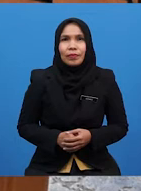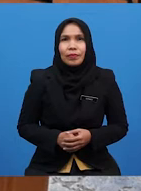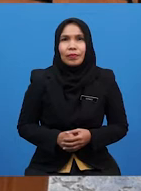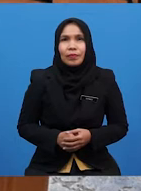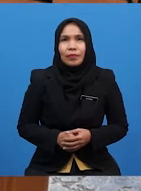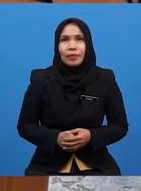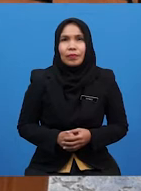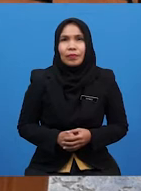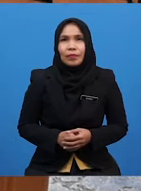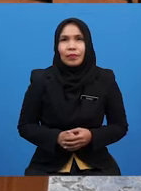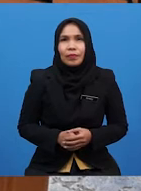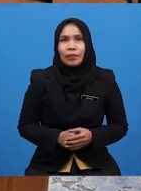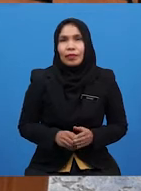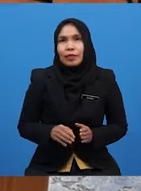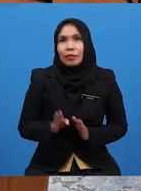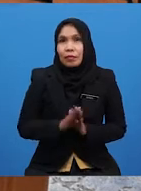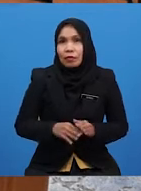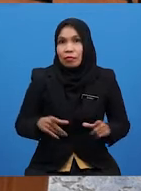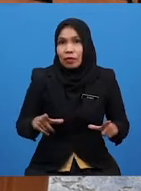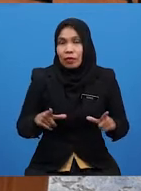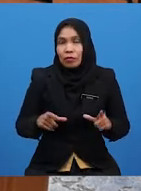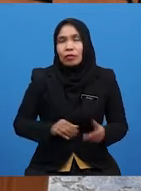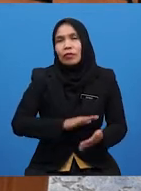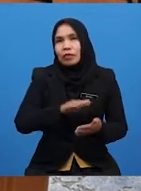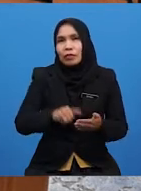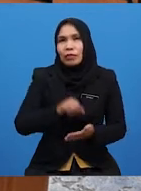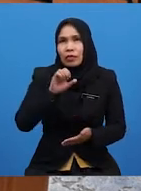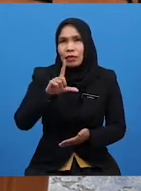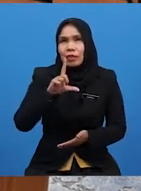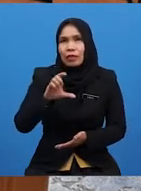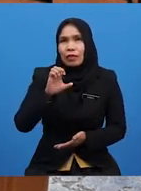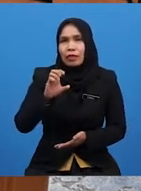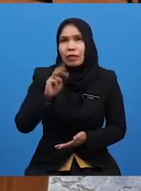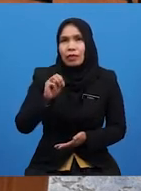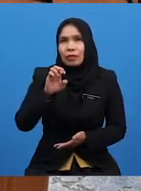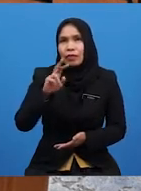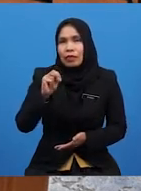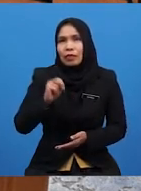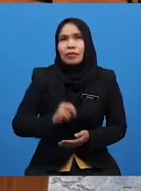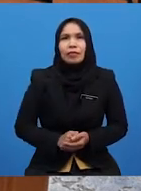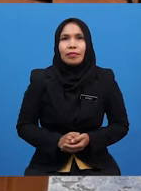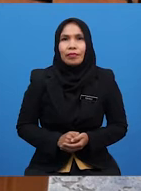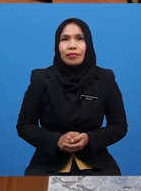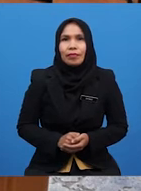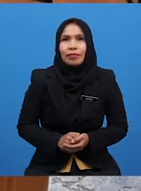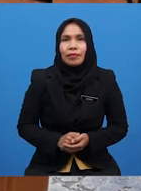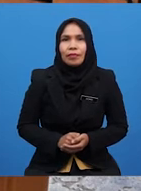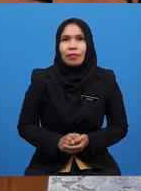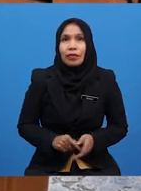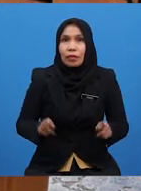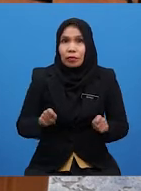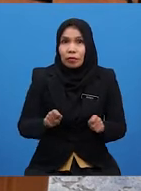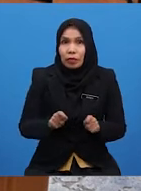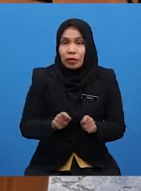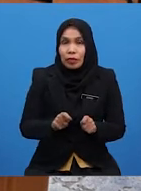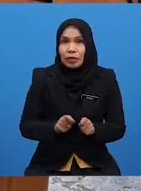Radial berlaku Apabila semua elemen rekabentuk berhiaskan titik pusat misalnya tangga Spiral